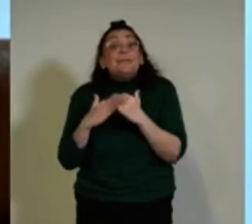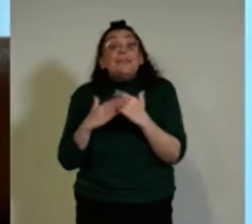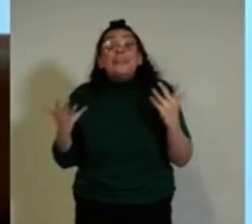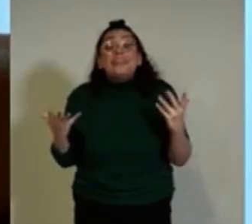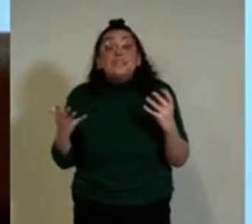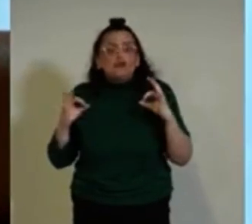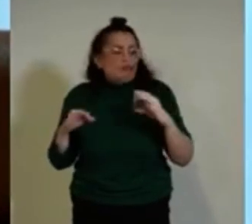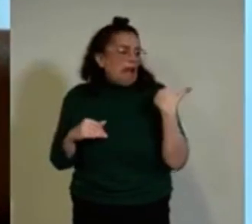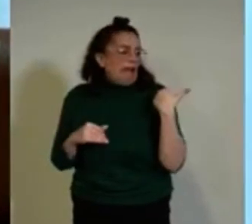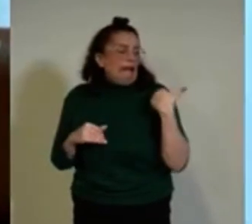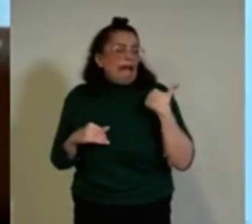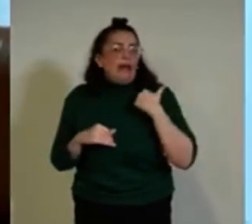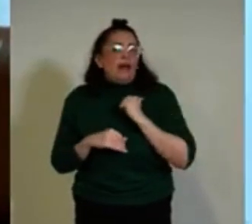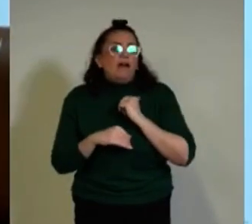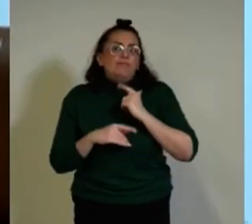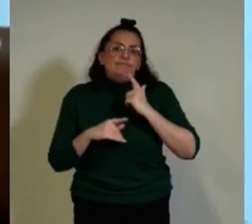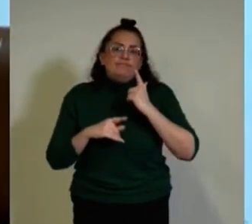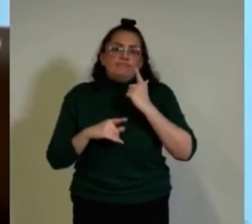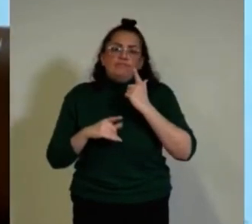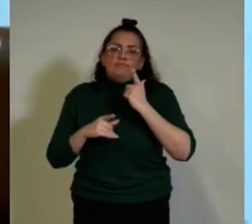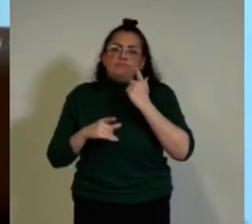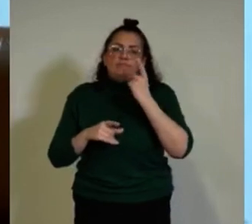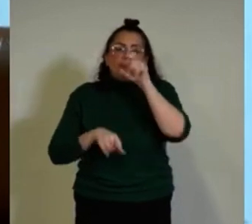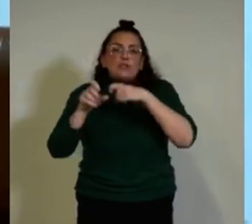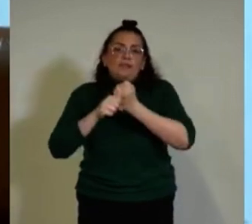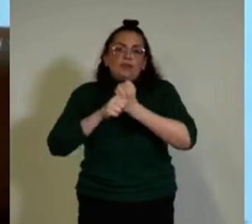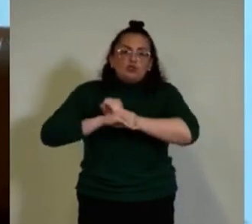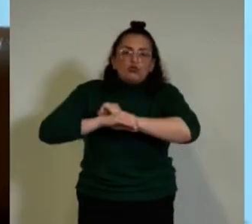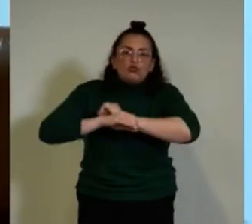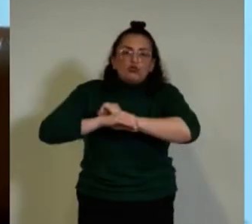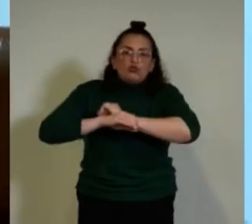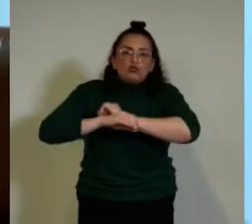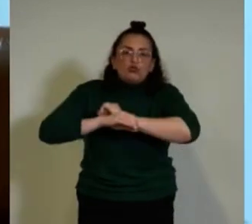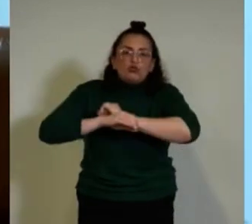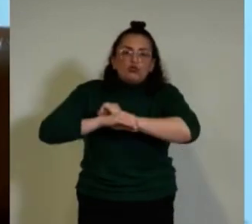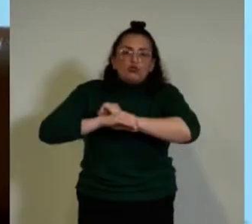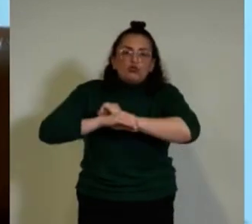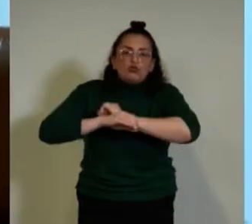voudrais revenir sur l'une de vos affirmations. Vous avez déclaré que vous